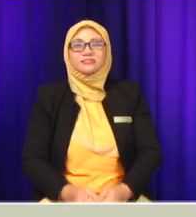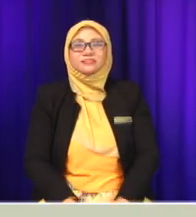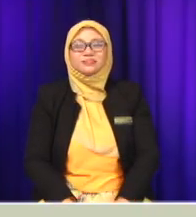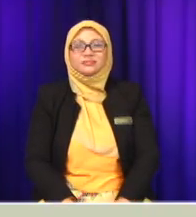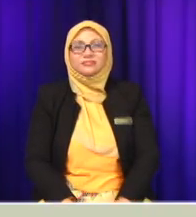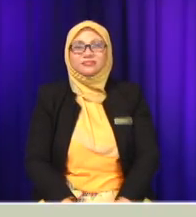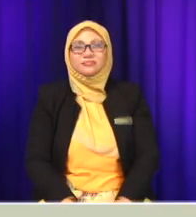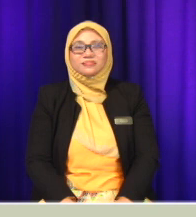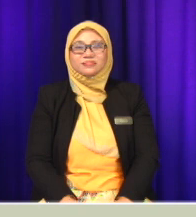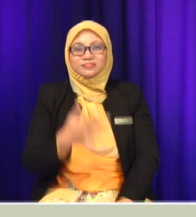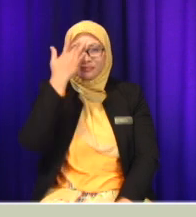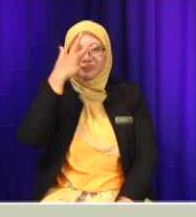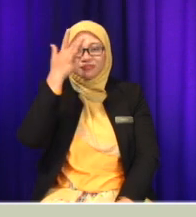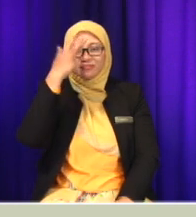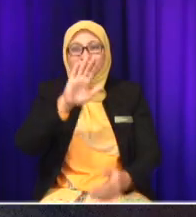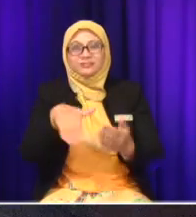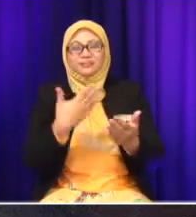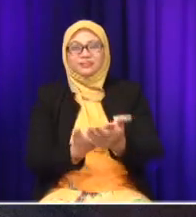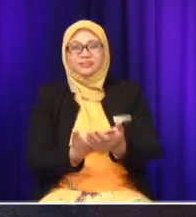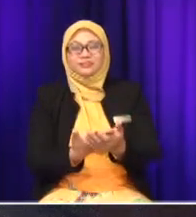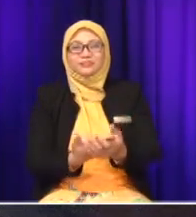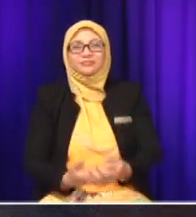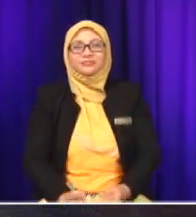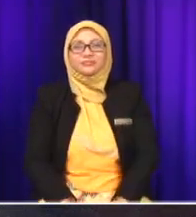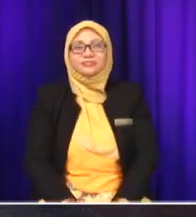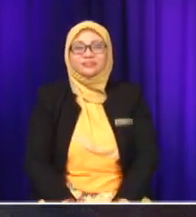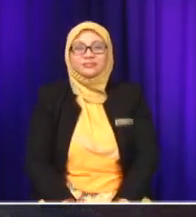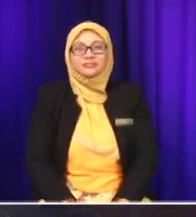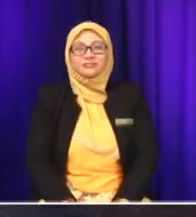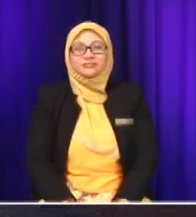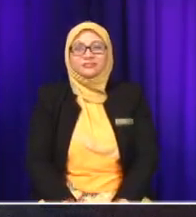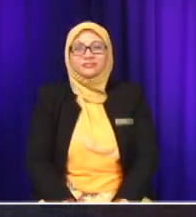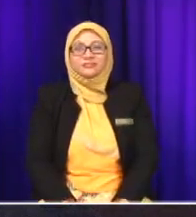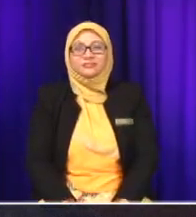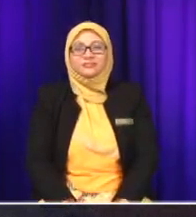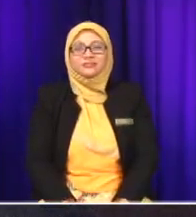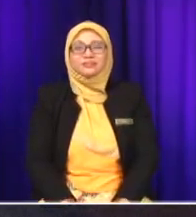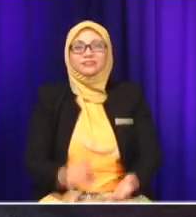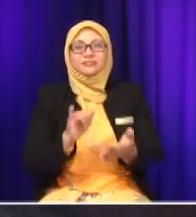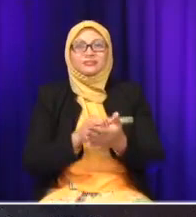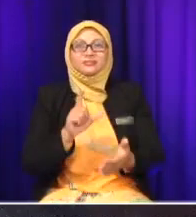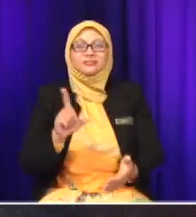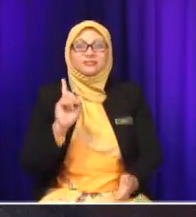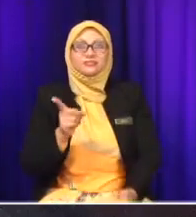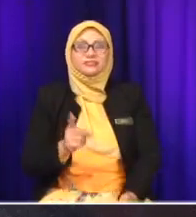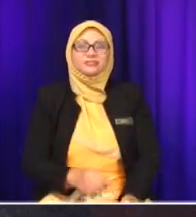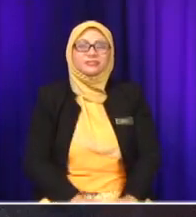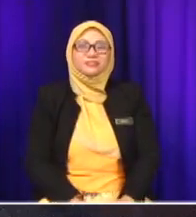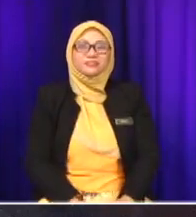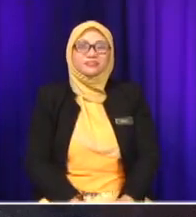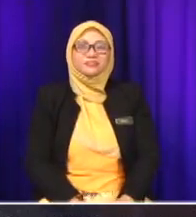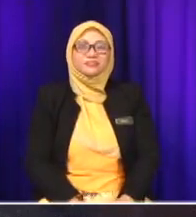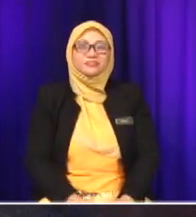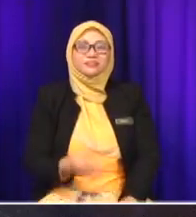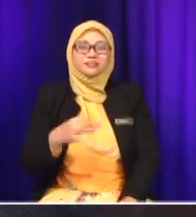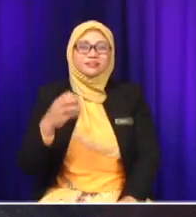bijak-ijak semua ni memanglah cuas k ok baik baik itulah dia nampaknya dah